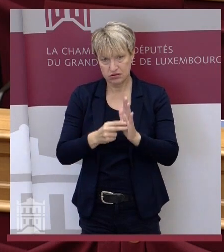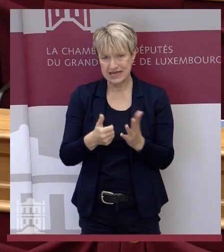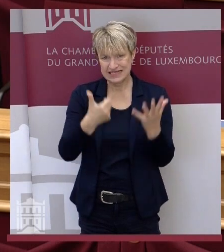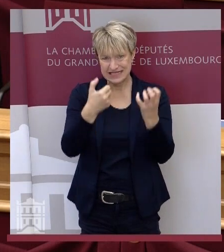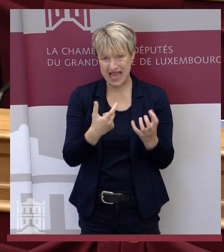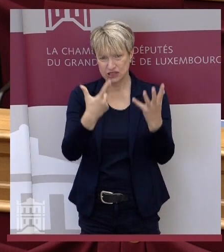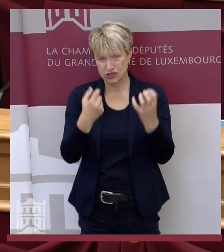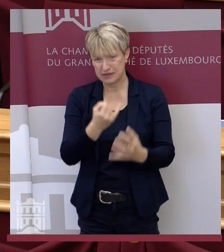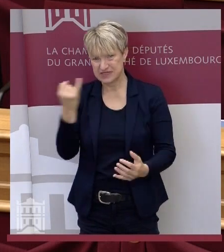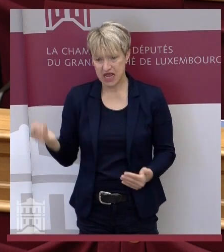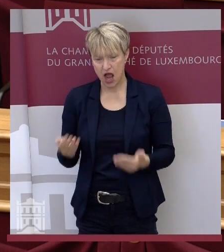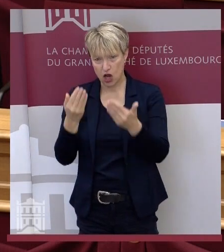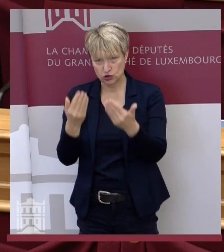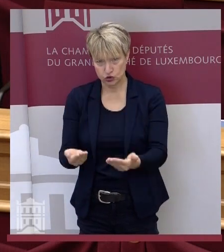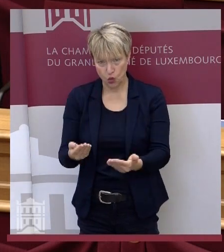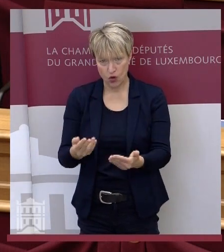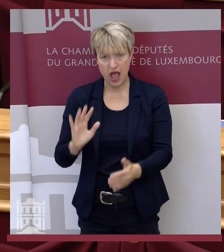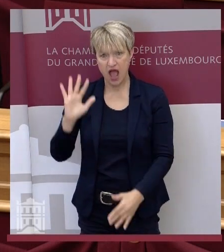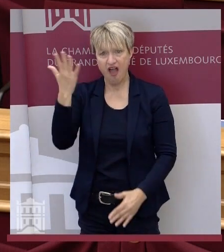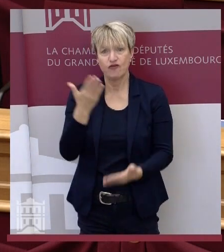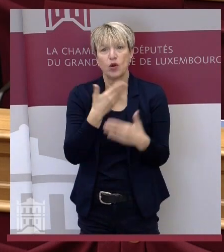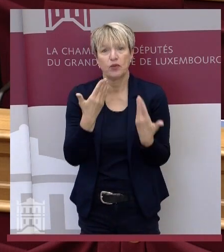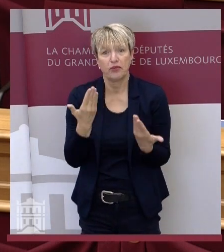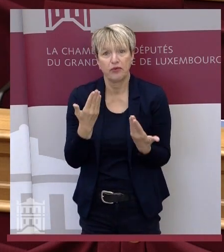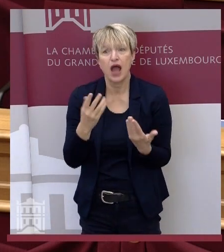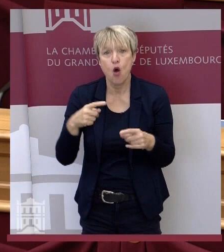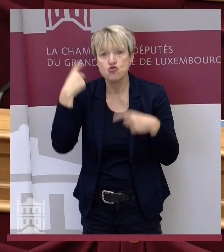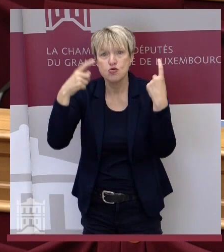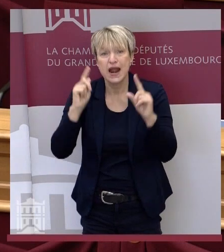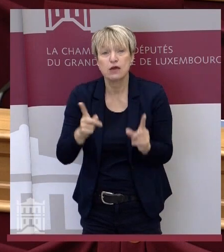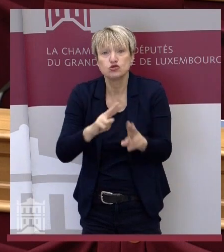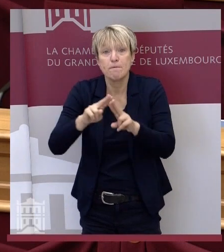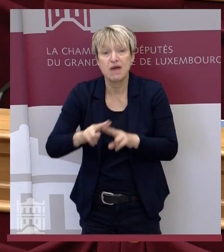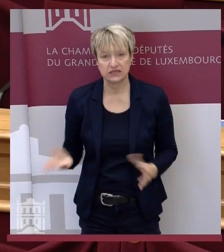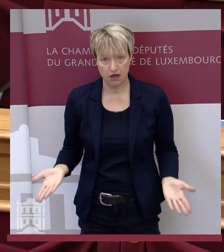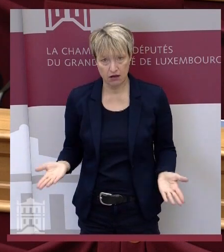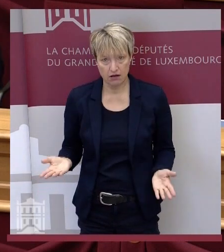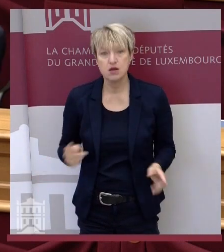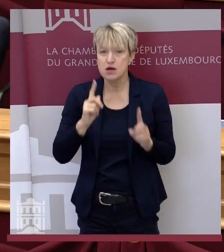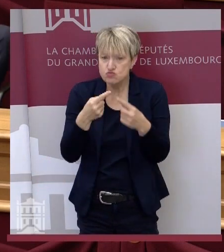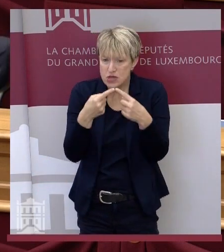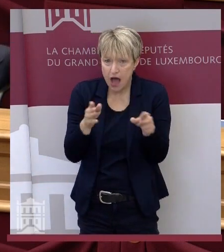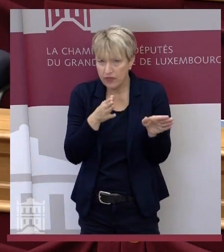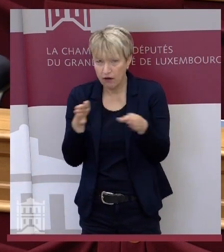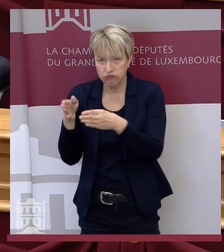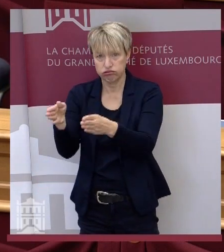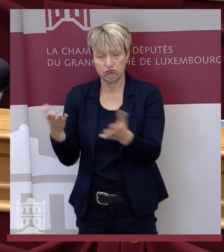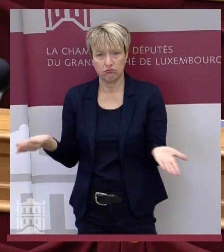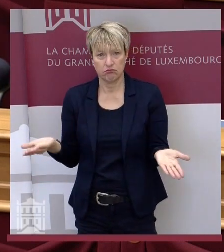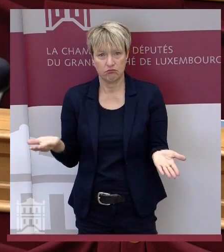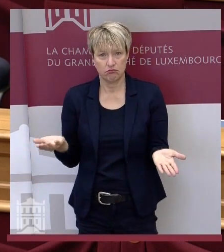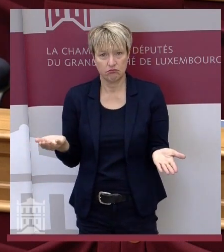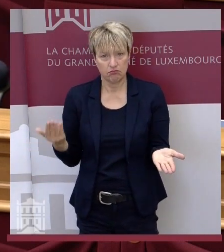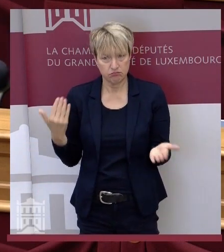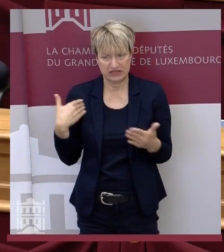Erfolg, vielleicht denke, muss immer durchgehen, aber einen anderen Weg gehen muss gehen. Wir gehen über den Entwicklungsstaat, eine Solidarität zu weisen, die es vielleicht besser